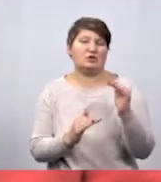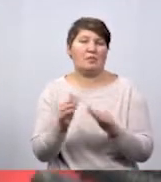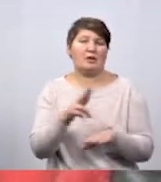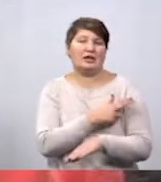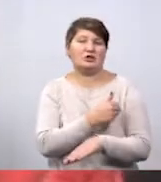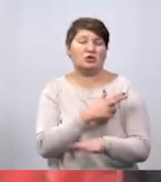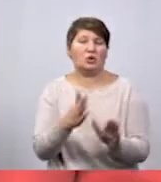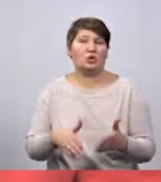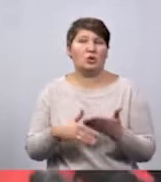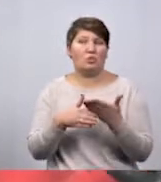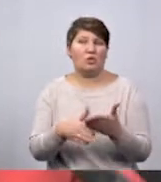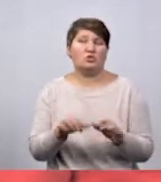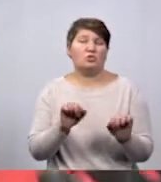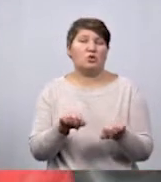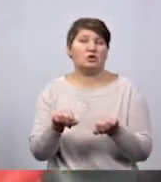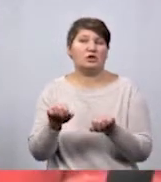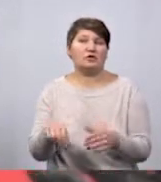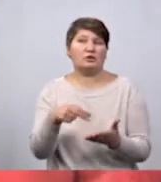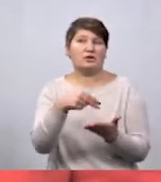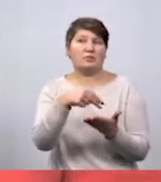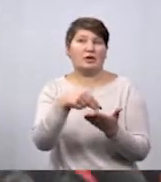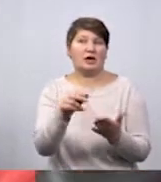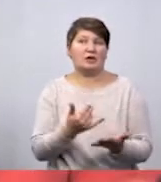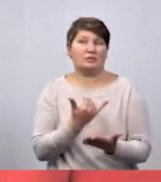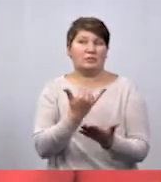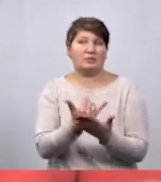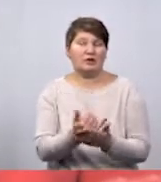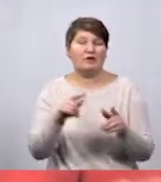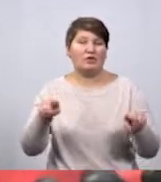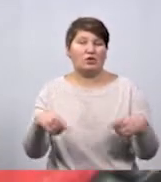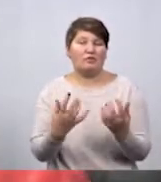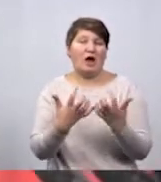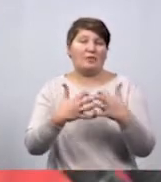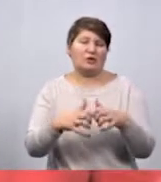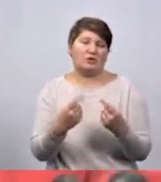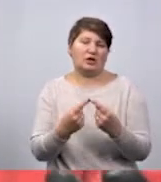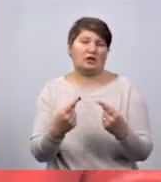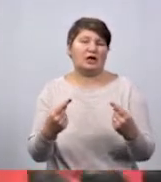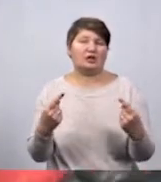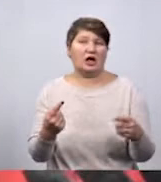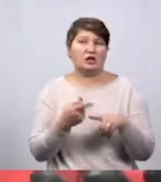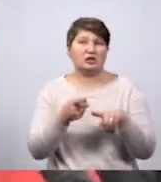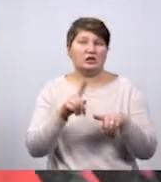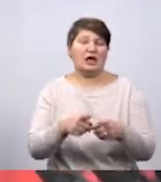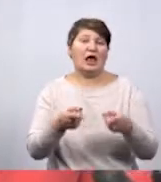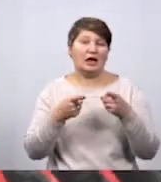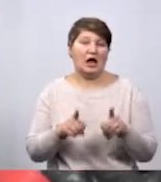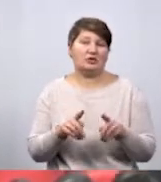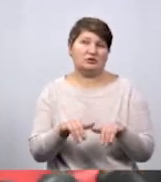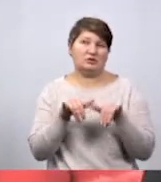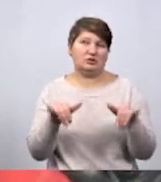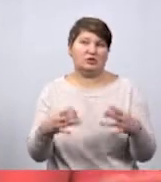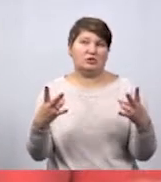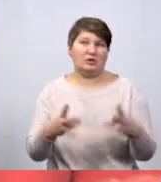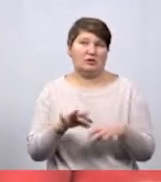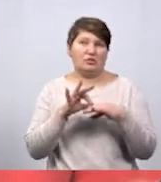допомоги з можливістю придбання, забезпечення, відновлення апаратури і так далі. Тобто це реально, це збільшення потрібно провести